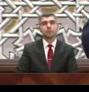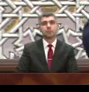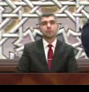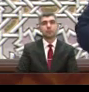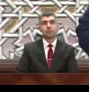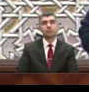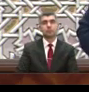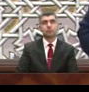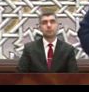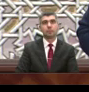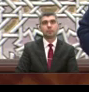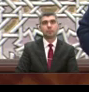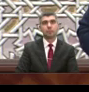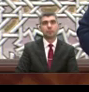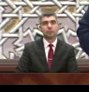نعم السيد